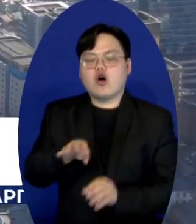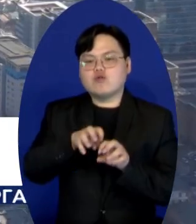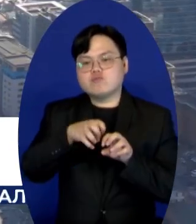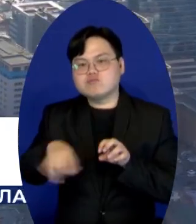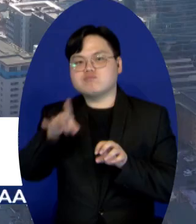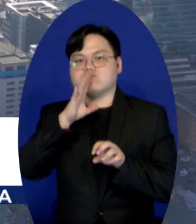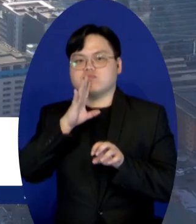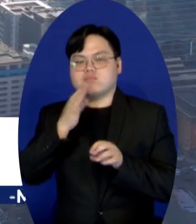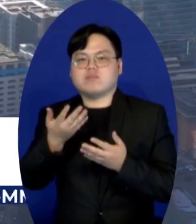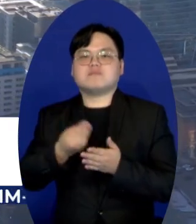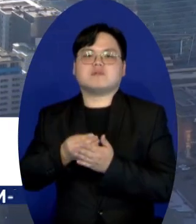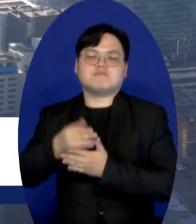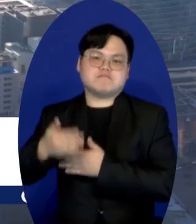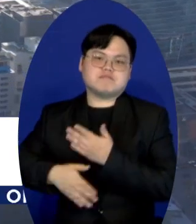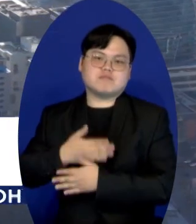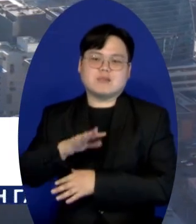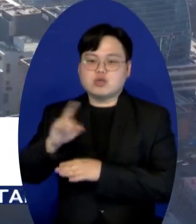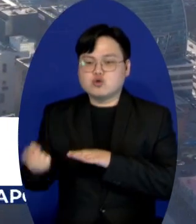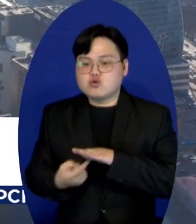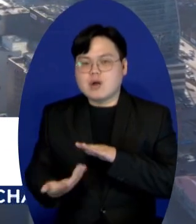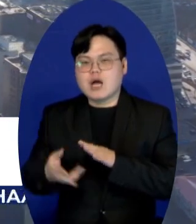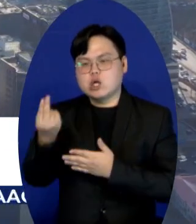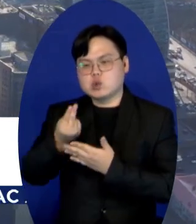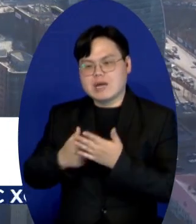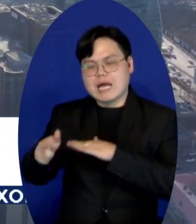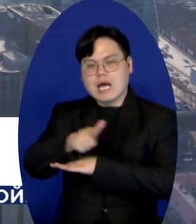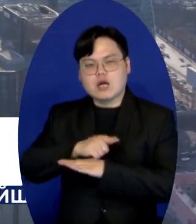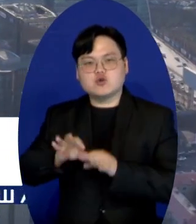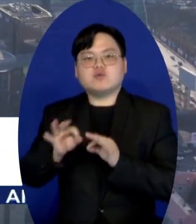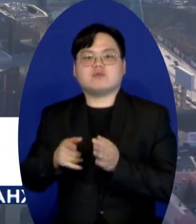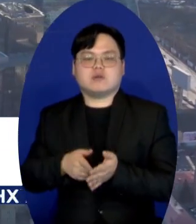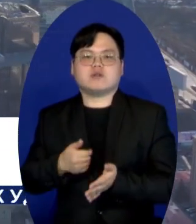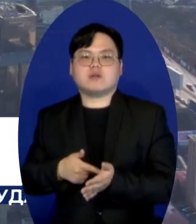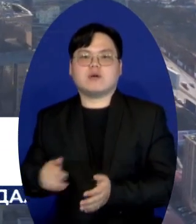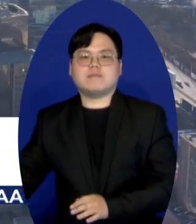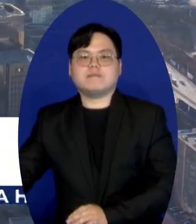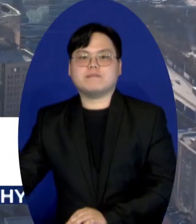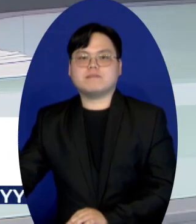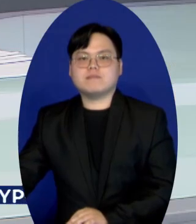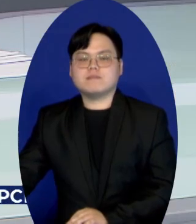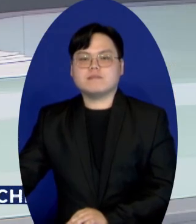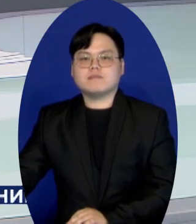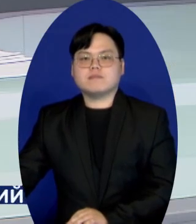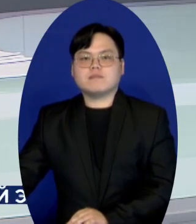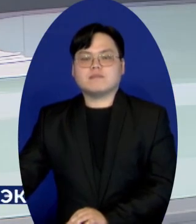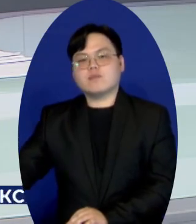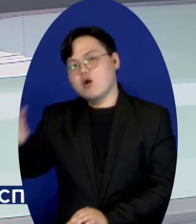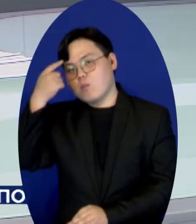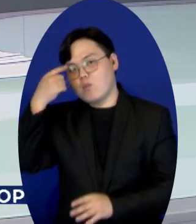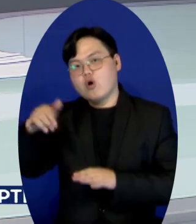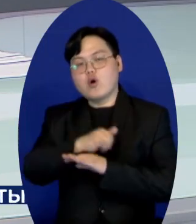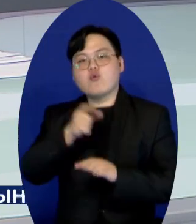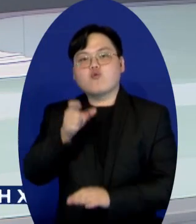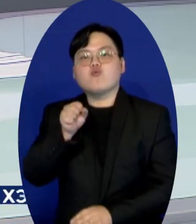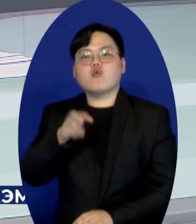байгуулахар яригдж байна. Энэ бүхний эхэнд геодез зураг нарийвчлан гаргах хэрэгтэй байгаа юм а. Манай улсын хүн